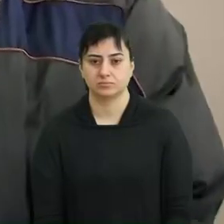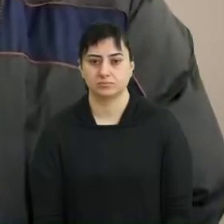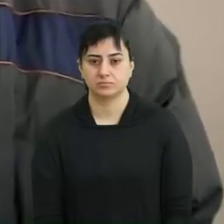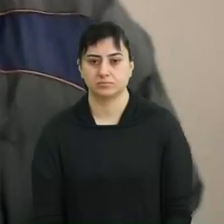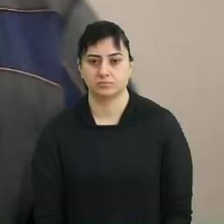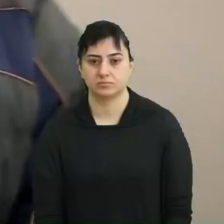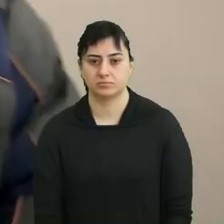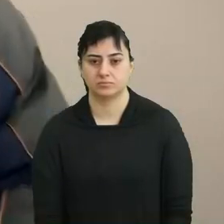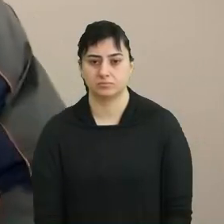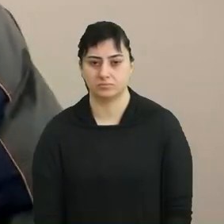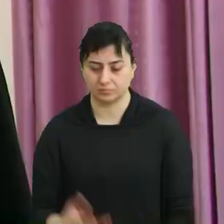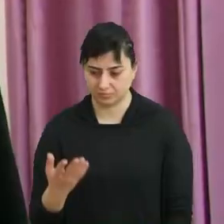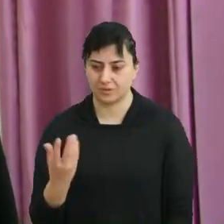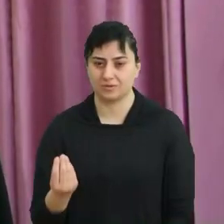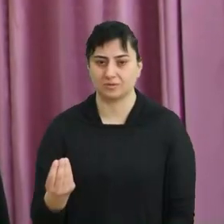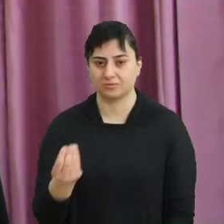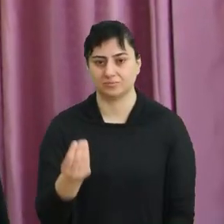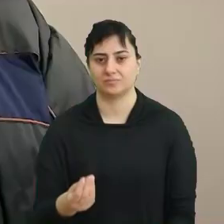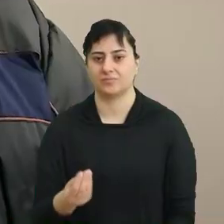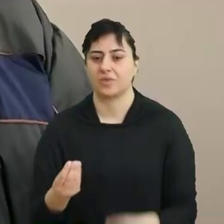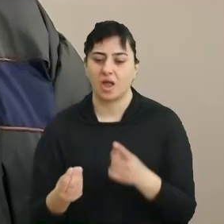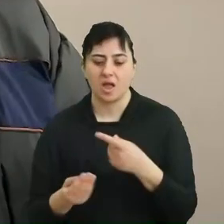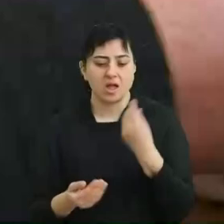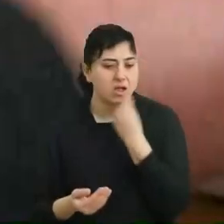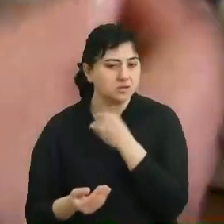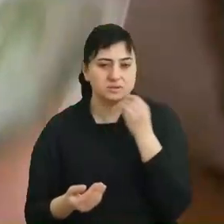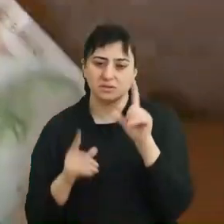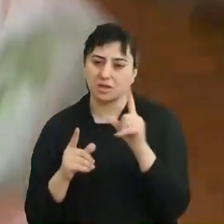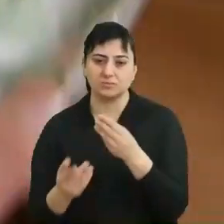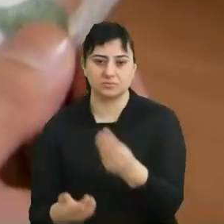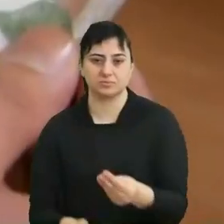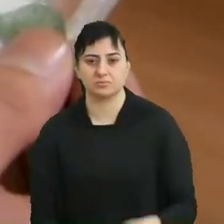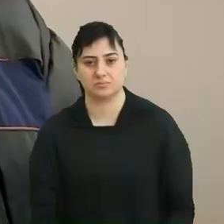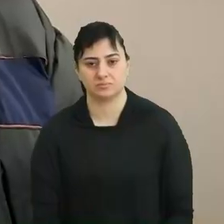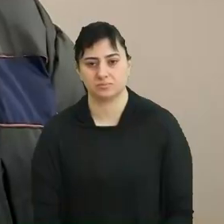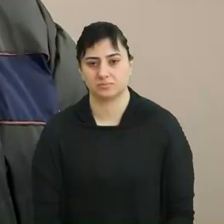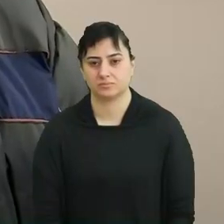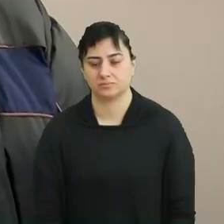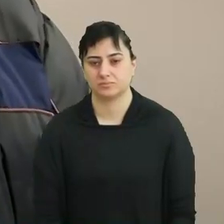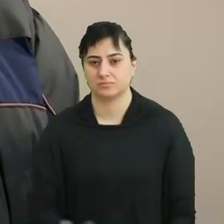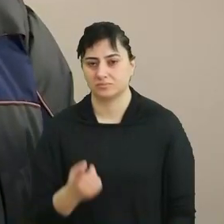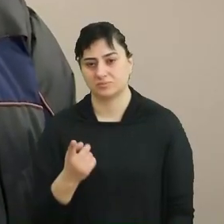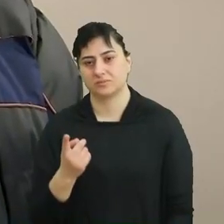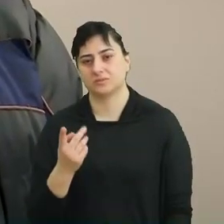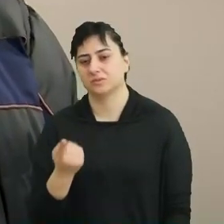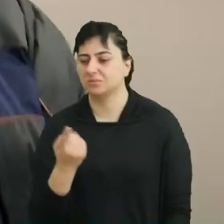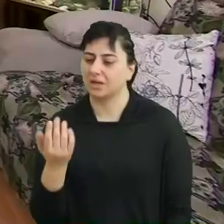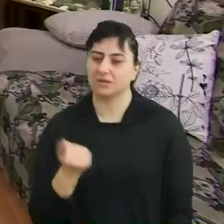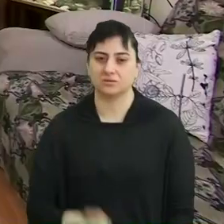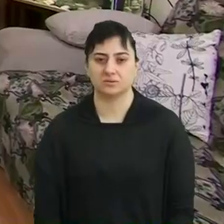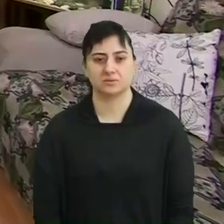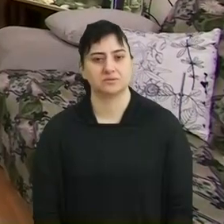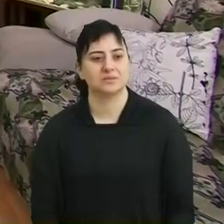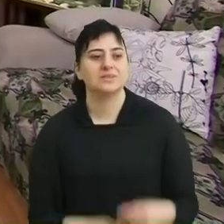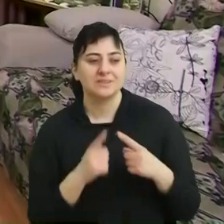para çıkarıp Veysel'e uzattı. Aşkım. Aşk yaparsın. 20 lira. Çıklet bitti de alırsın, bir şeyler alırsın.